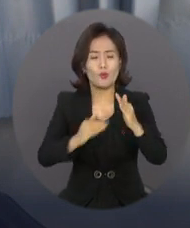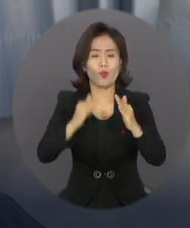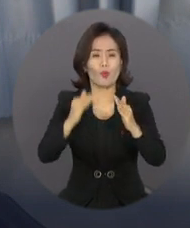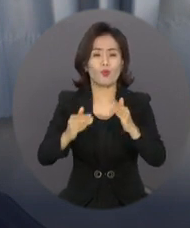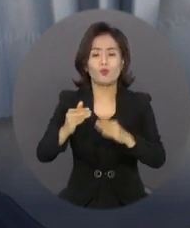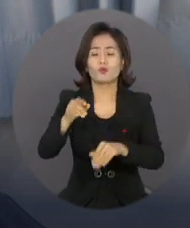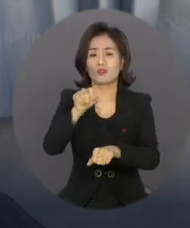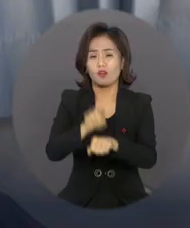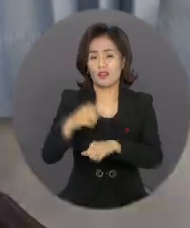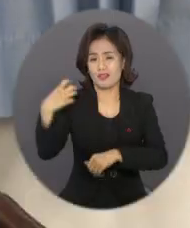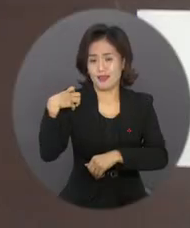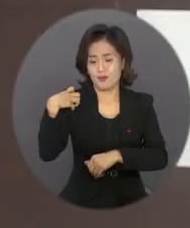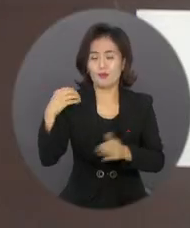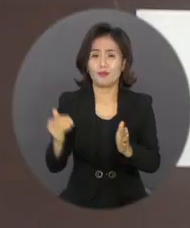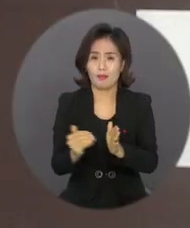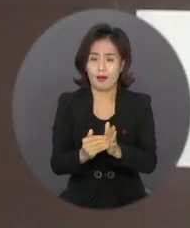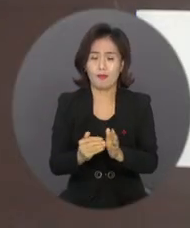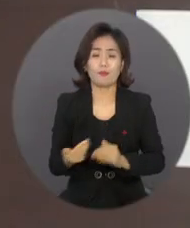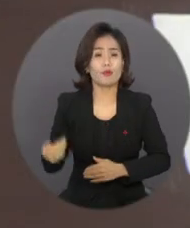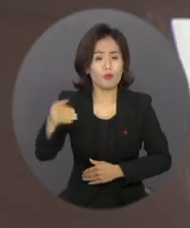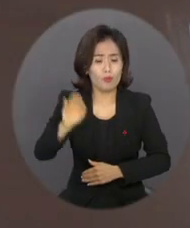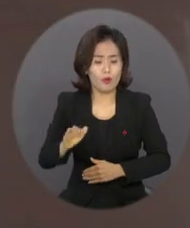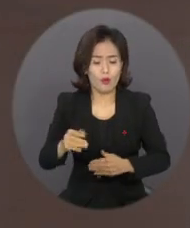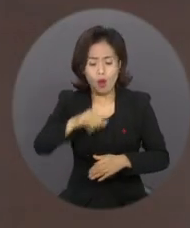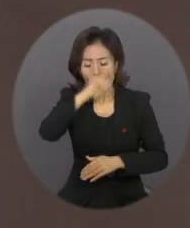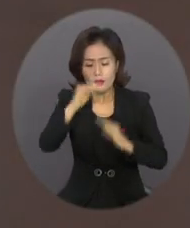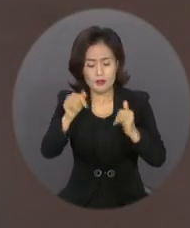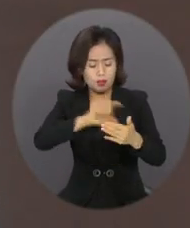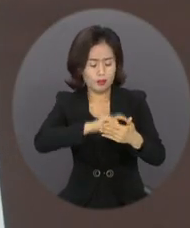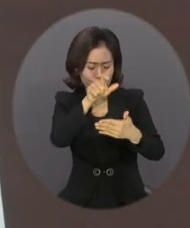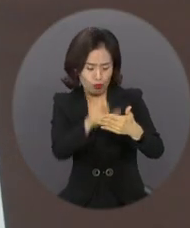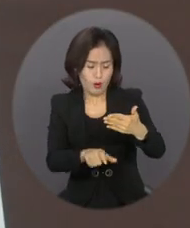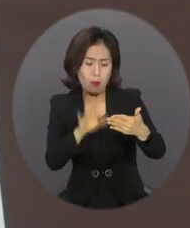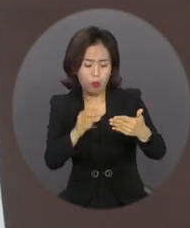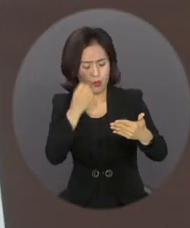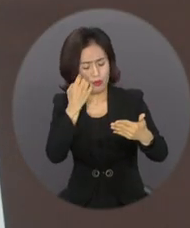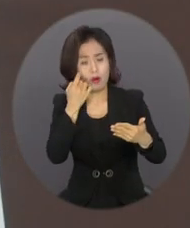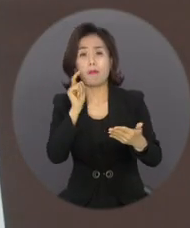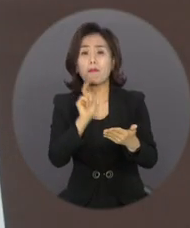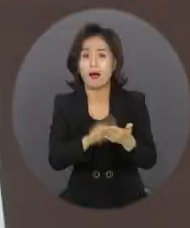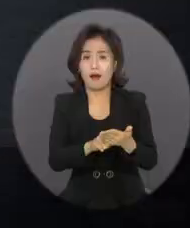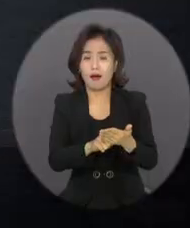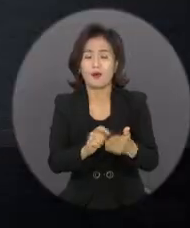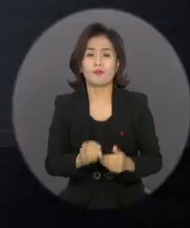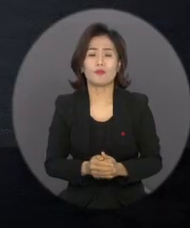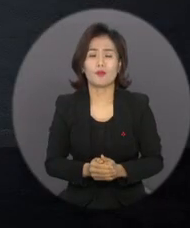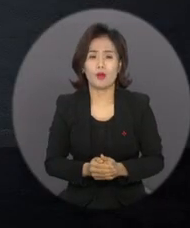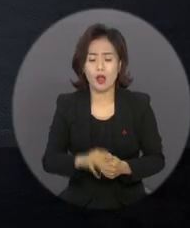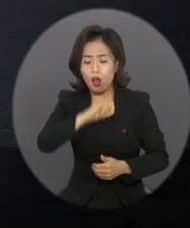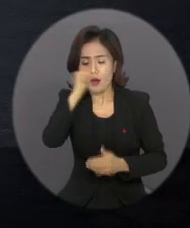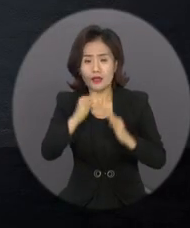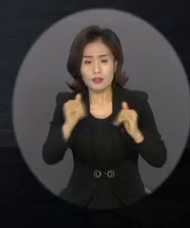공공적 책무성도 높였습니다 그런데 합격자 명단을 살펴보니 이상한 점이 눈에 띕니다